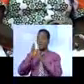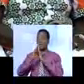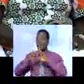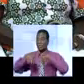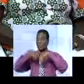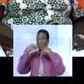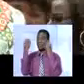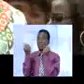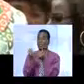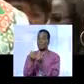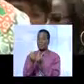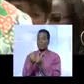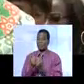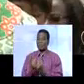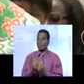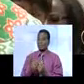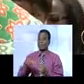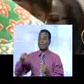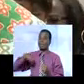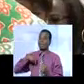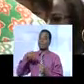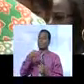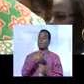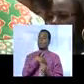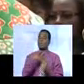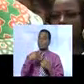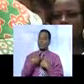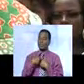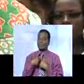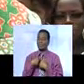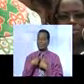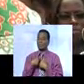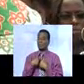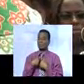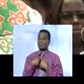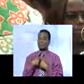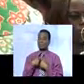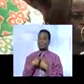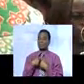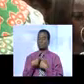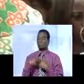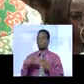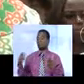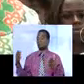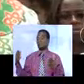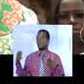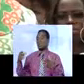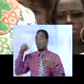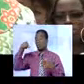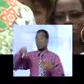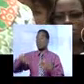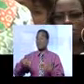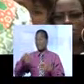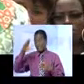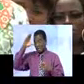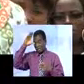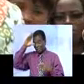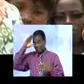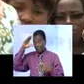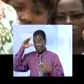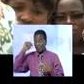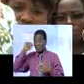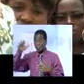femme entrepreneur. Nous voulons un partenariat gagnant-gagnant pour l'État de Côte d'Ivoire